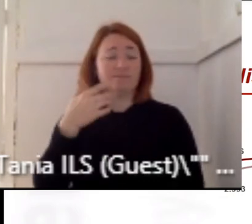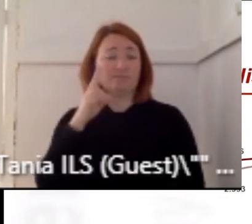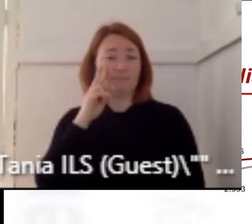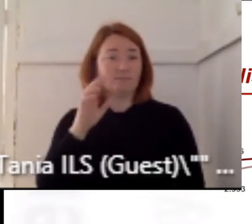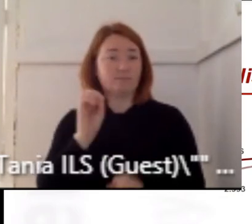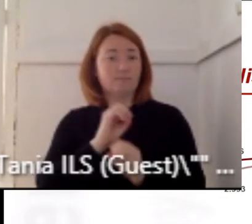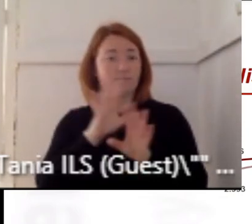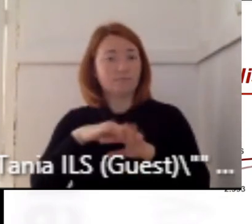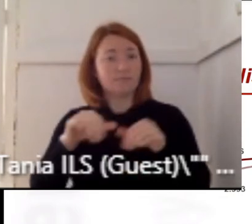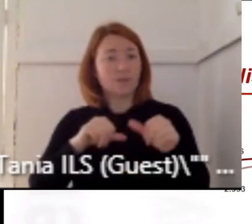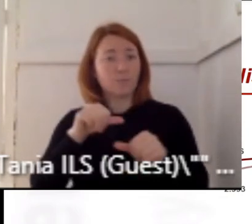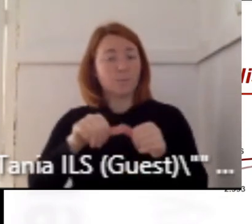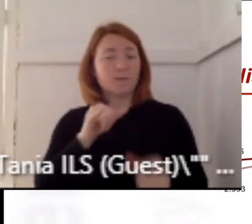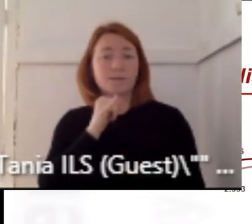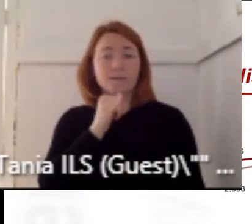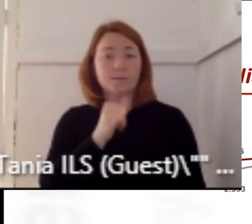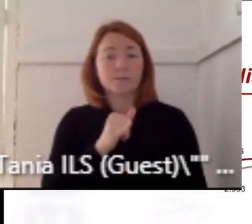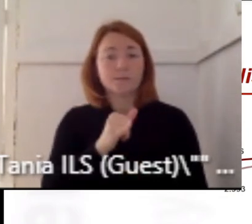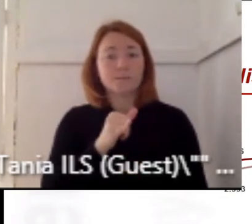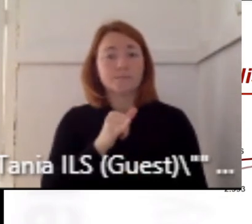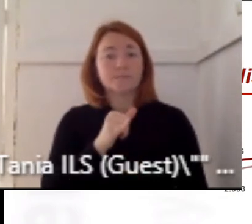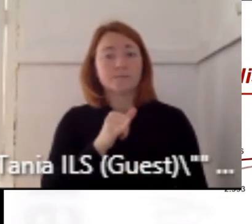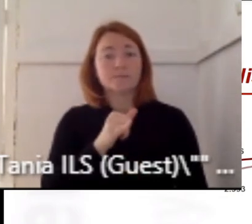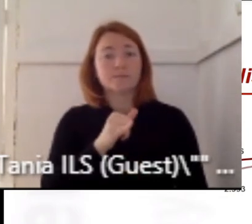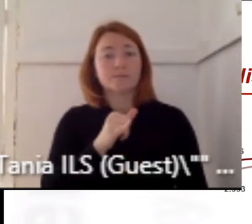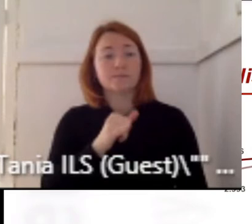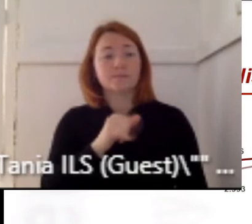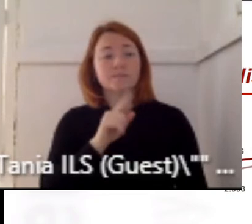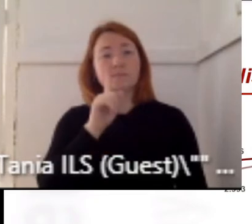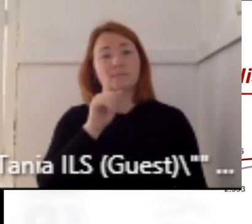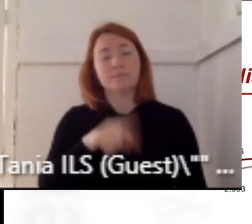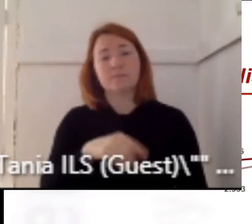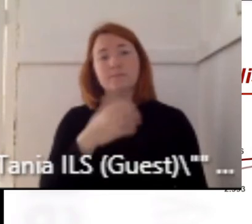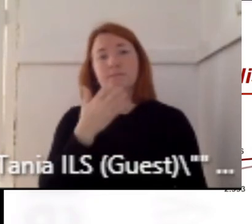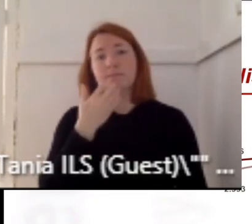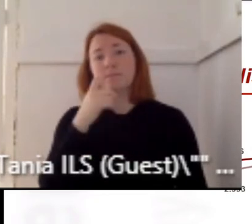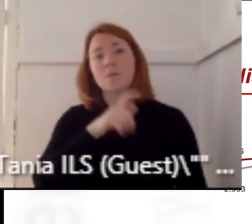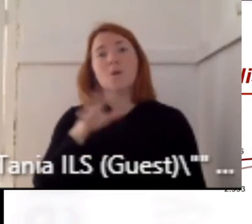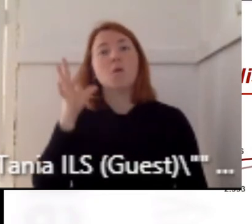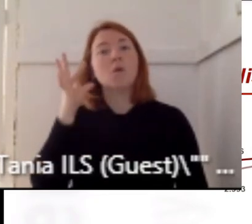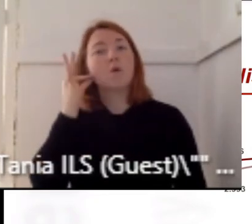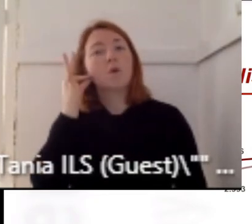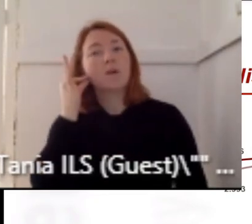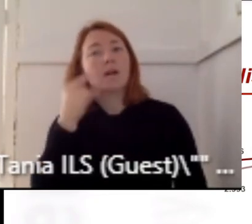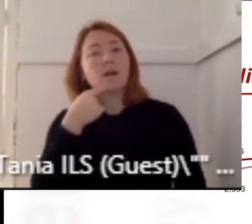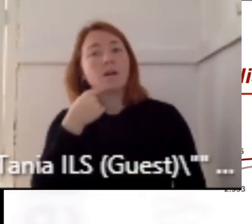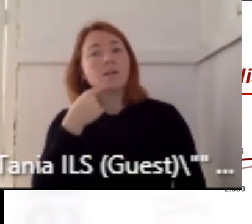en el procés de les denúncies i fins i tot també doncs, aquesta dificultat de les dones doncs,